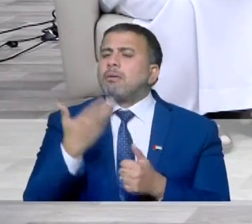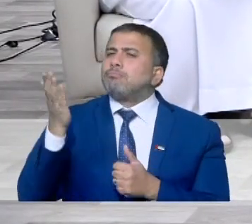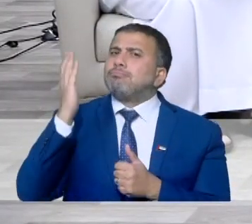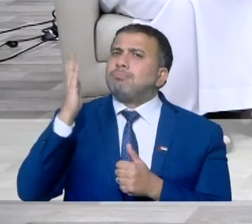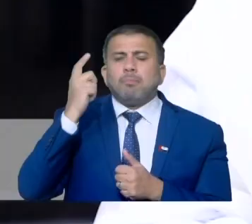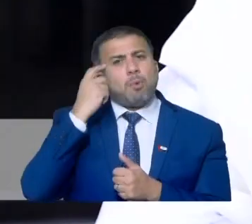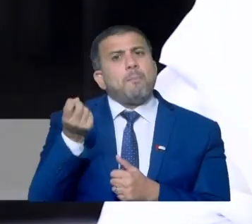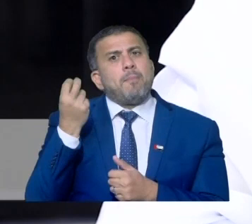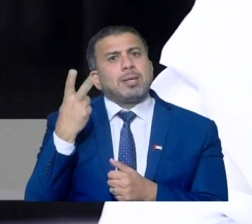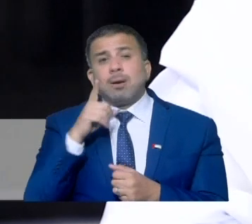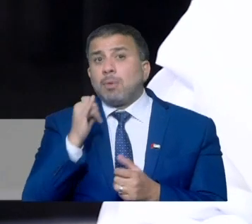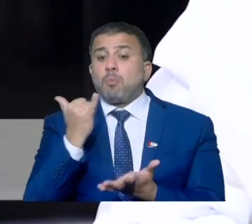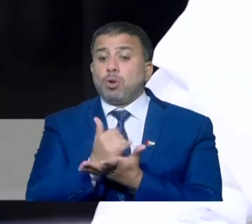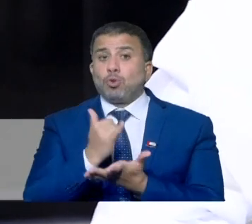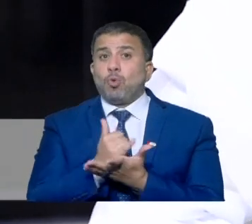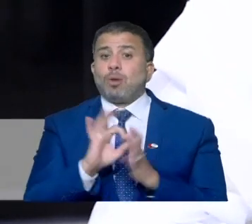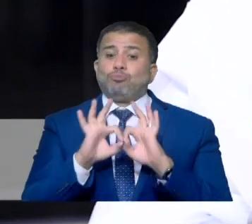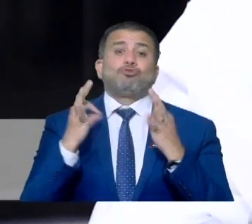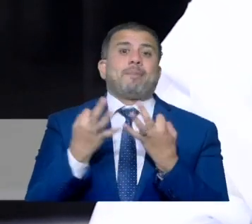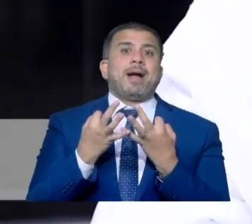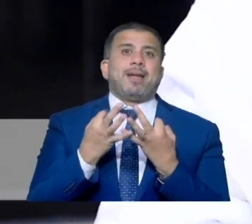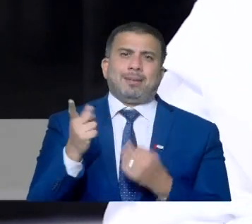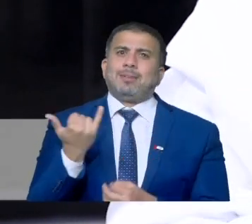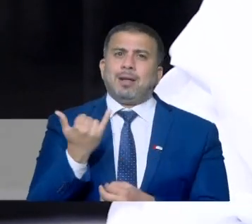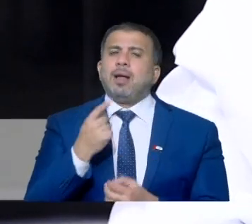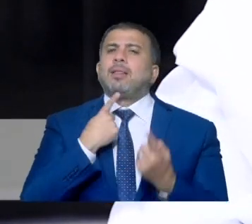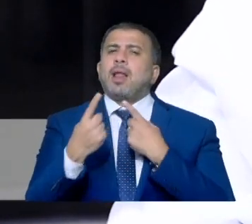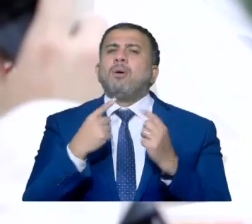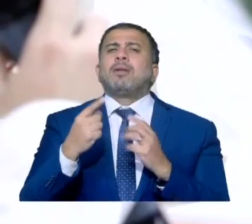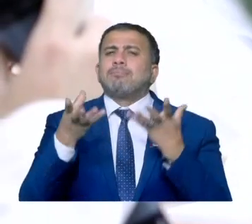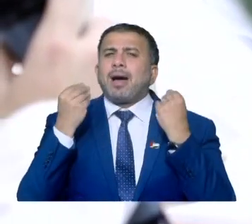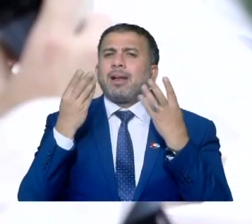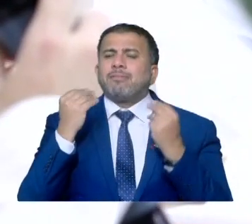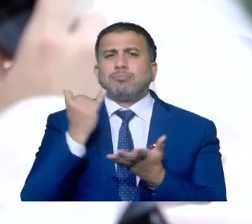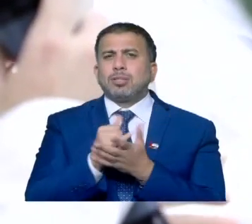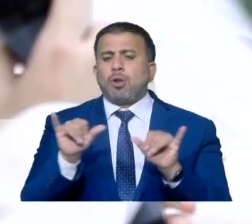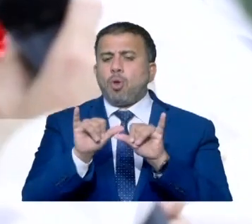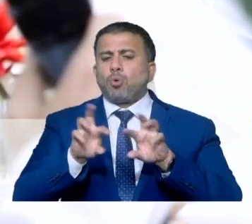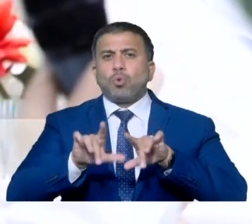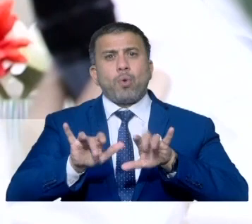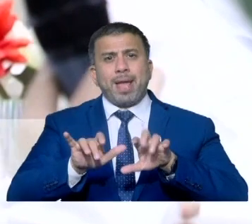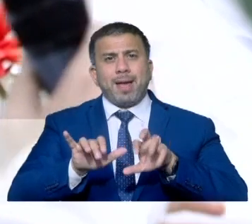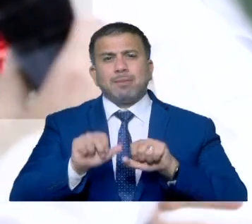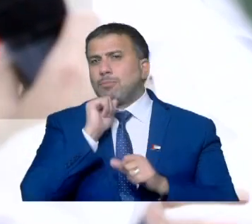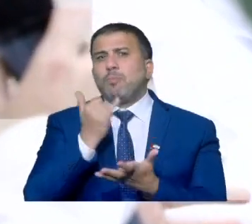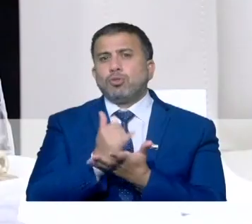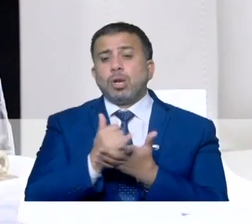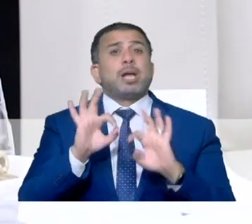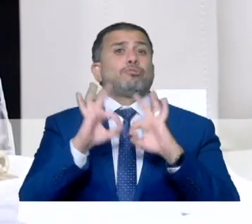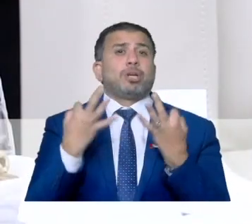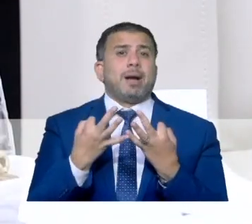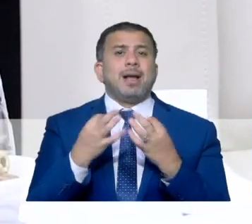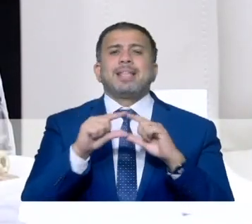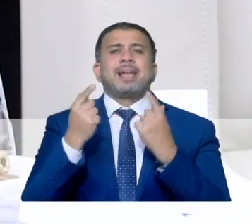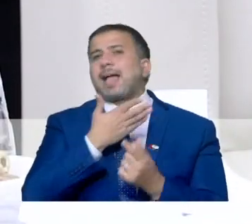ومبادرتهم في تعزيز المسؤوليه المجتمعيه وتناول اللقاء التعريف بالمنصه الالكترونيه للمسؤوليه